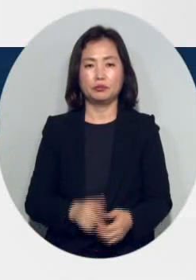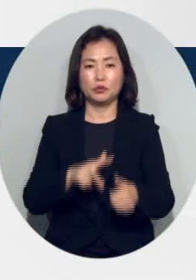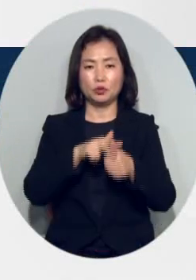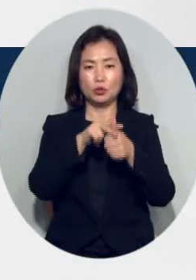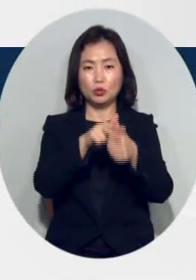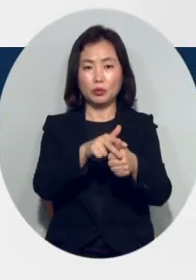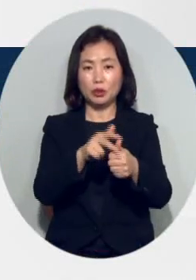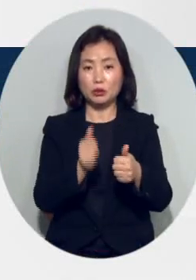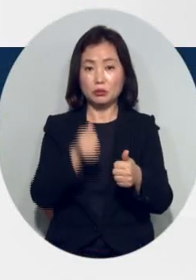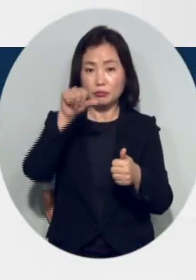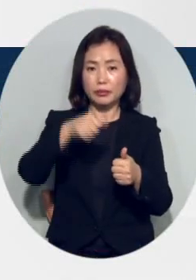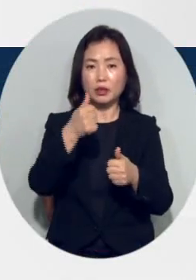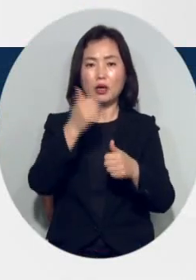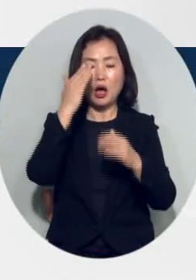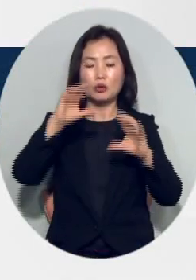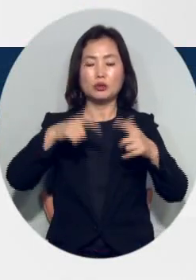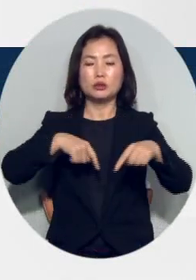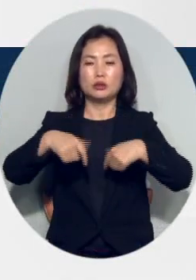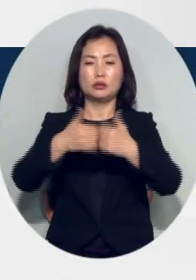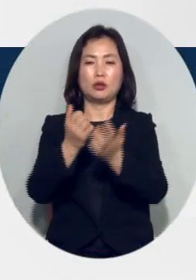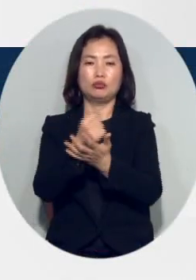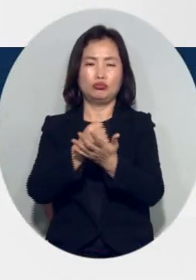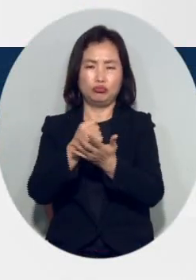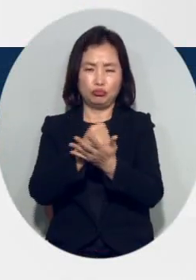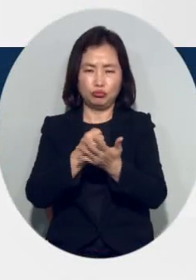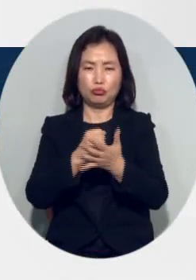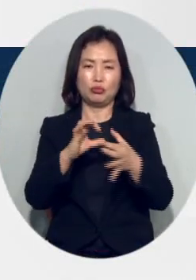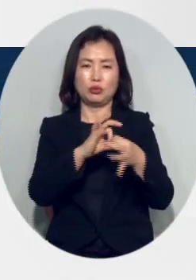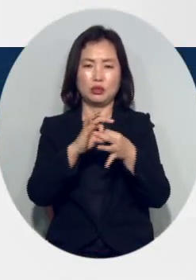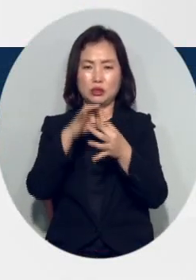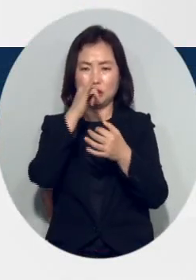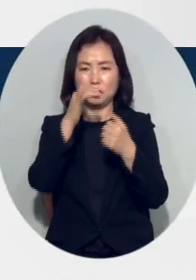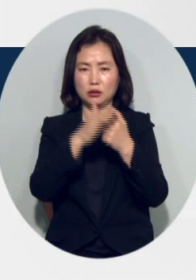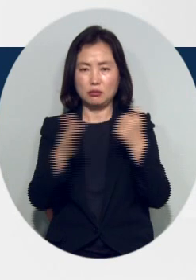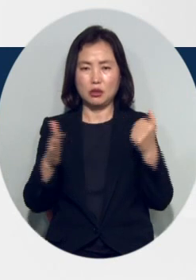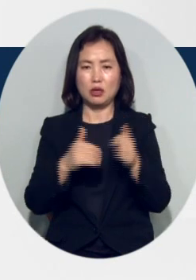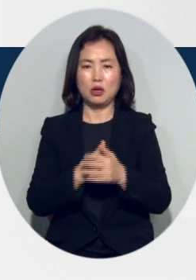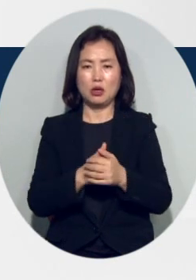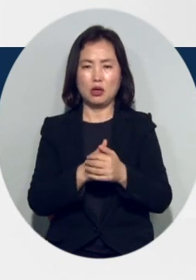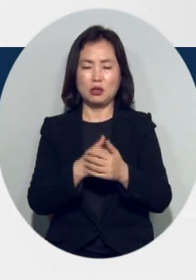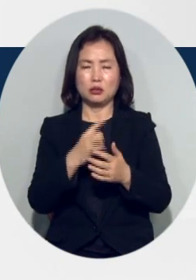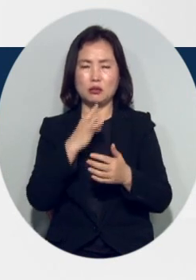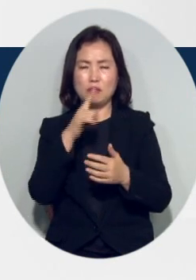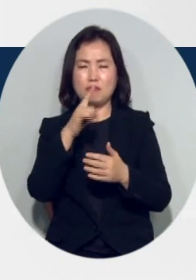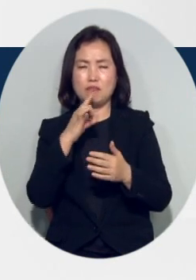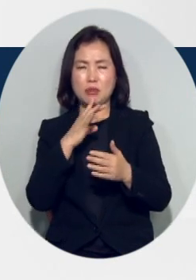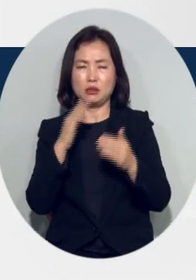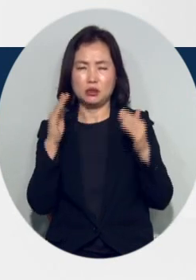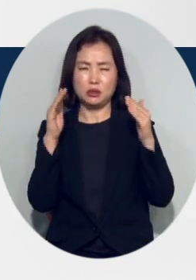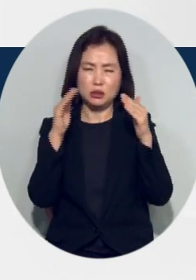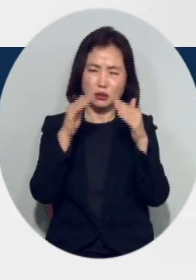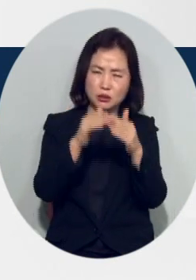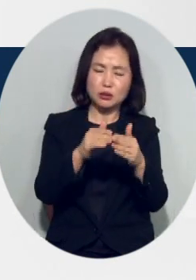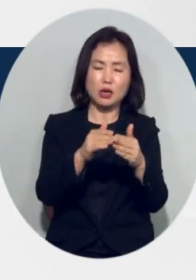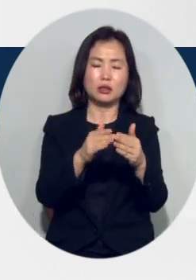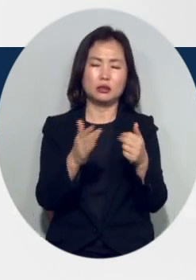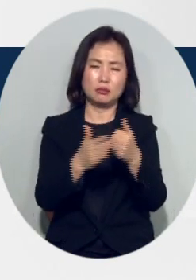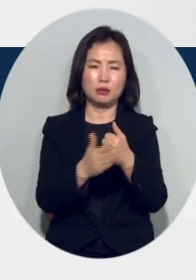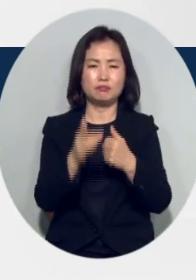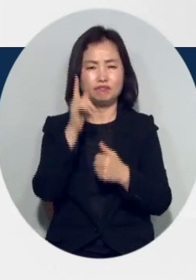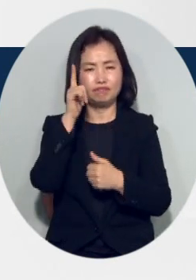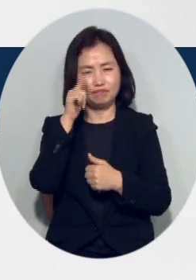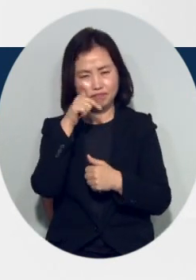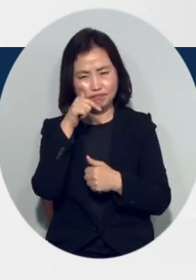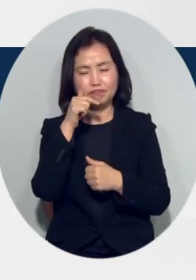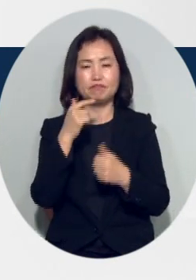승패가 한국 정장에 이제 운명 하고 동지가 되어 있기 때문에 에 이 부분에 1